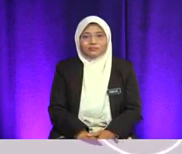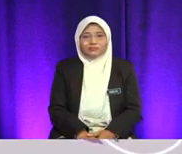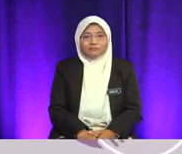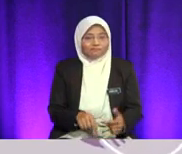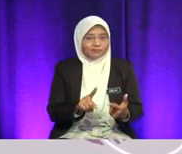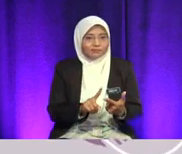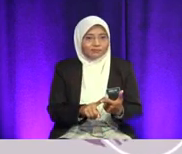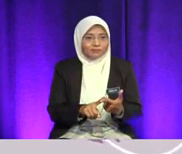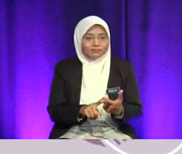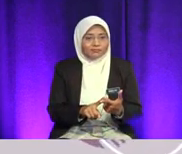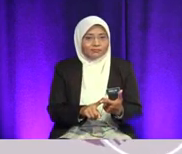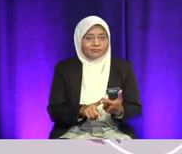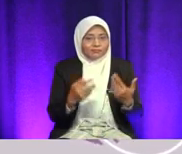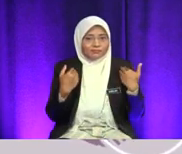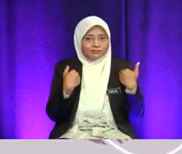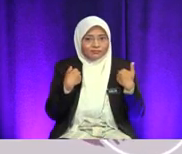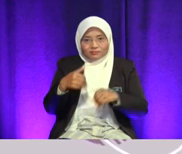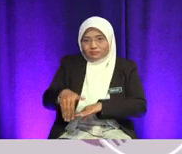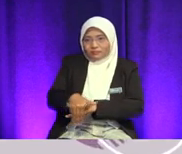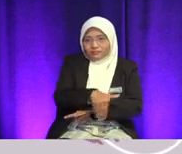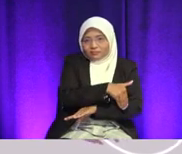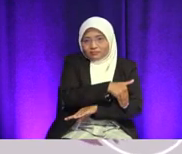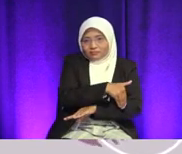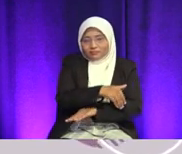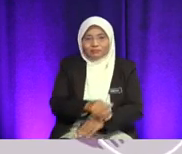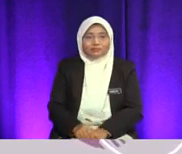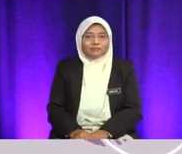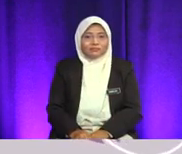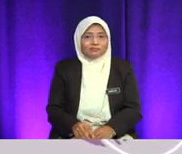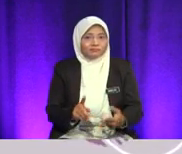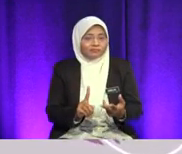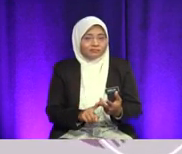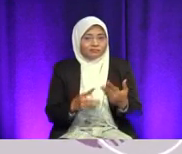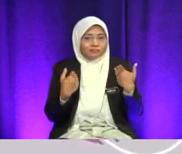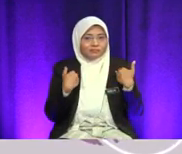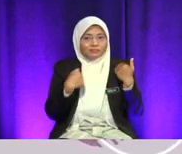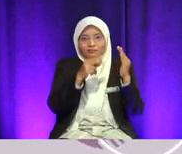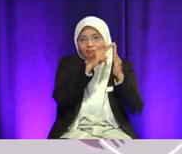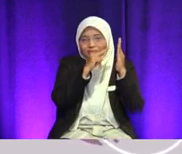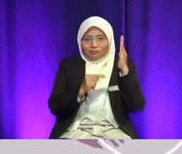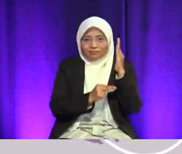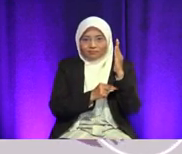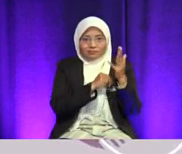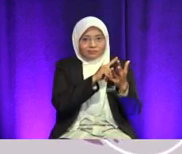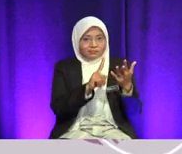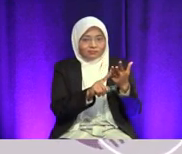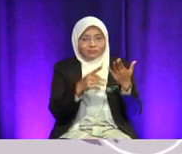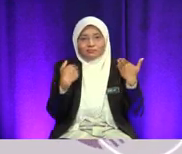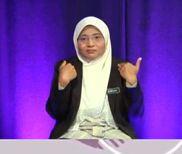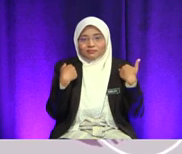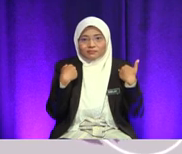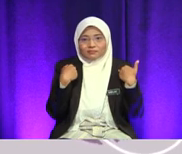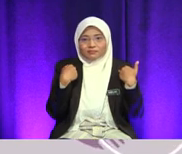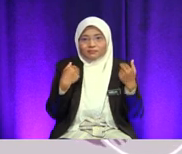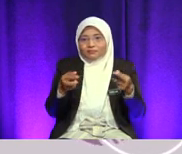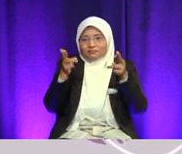agustusnya sebuah negara mempunyai undang-undang dan akhir sekali sebuah negara mempunyai rakyat oke terima